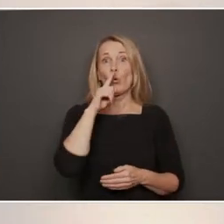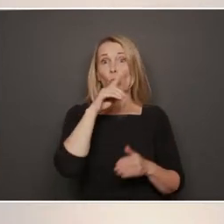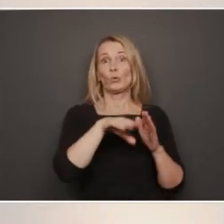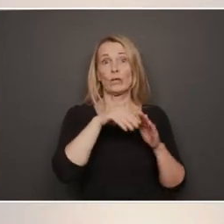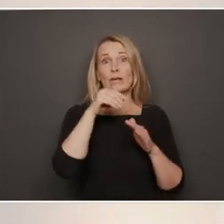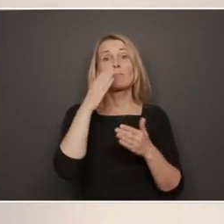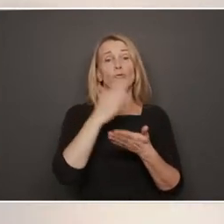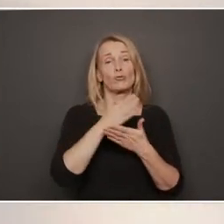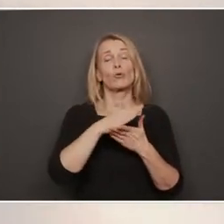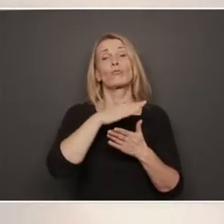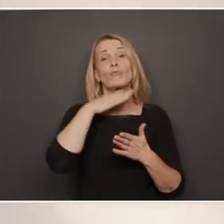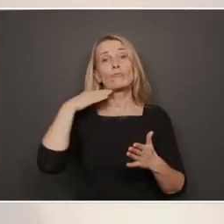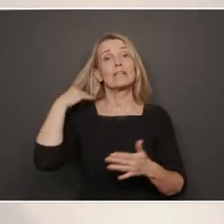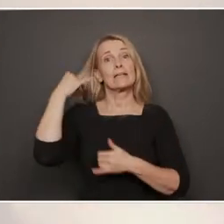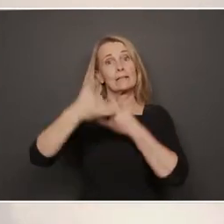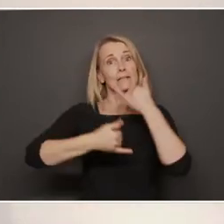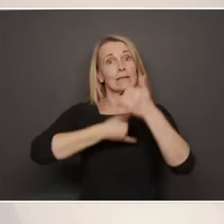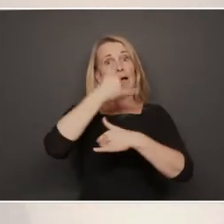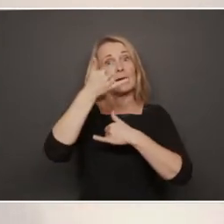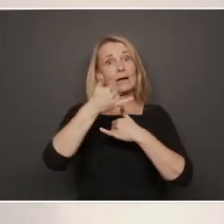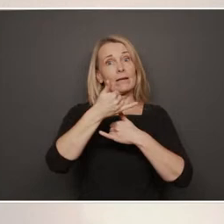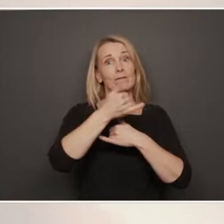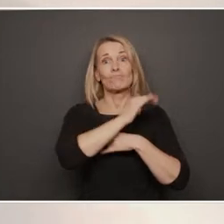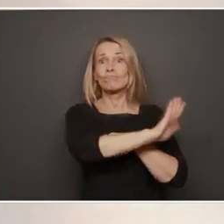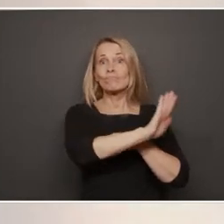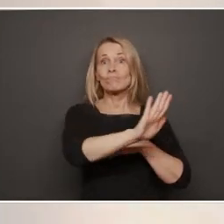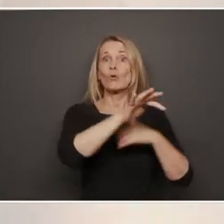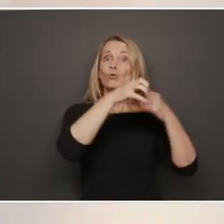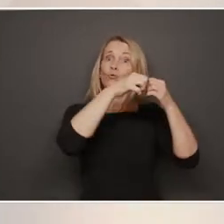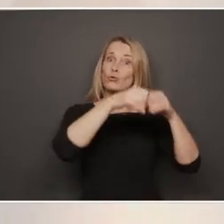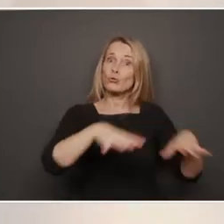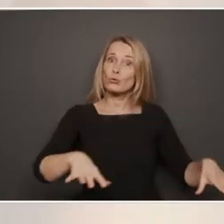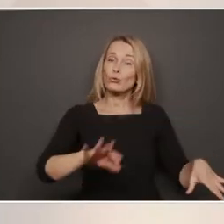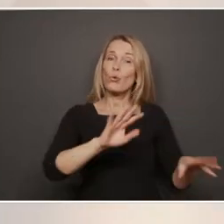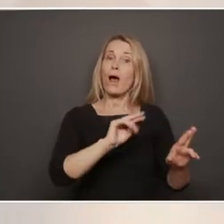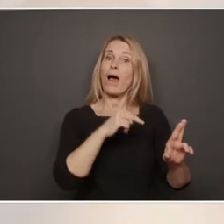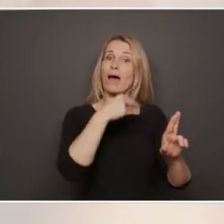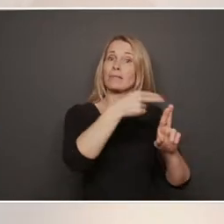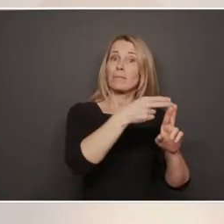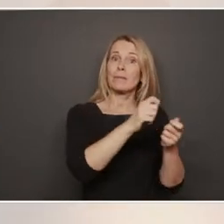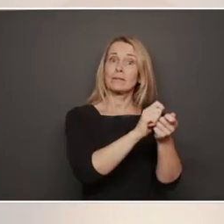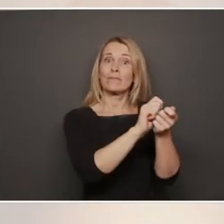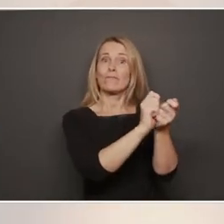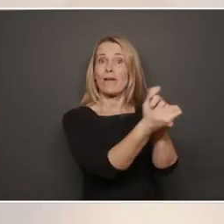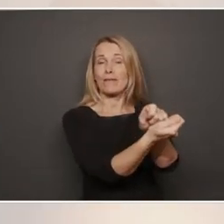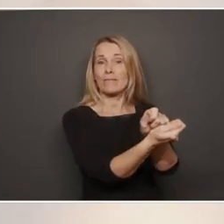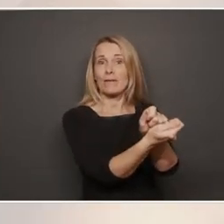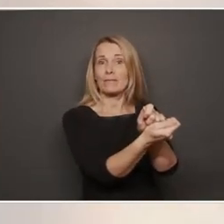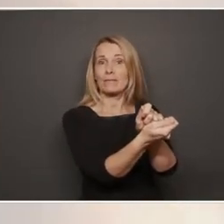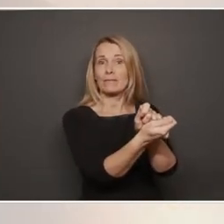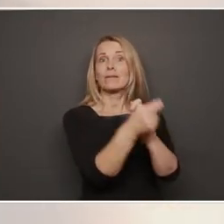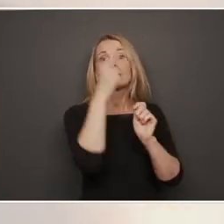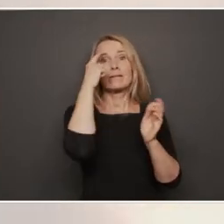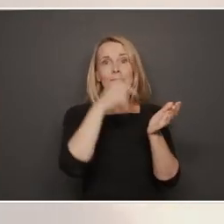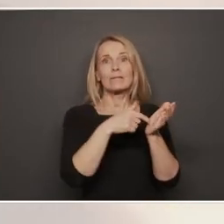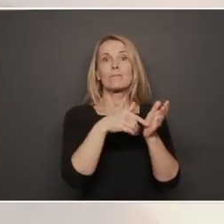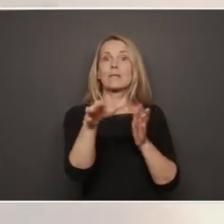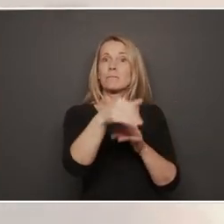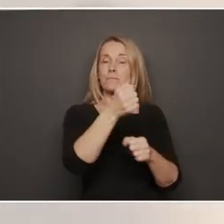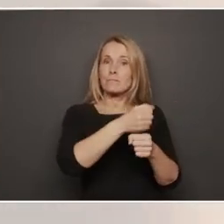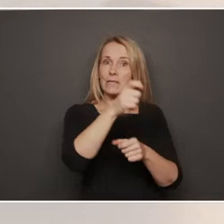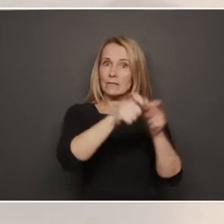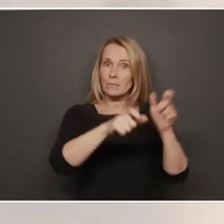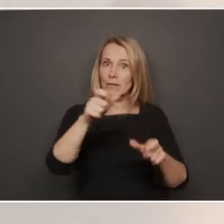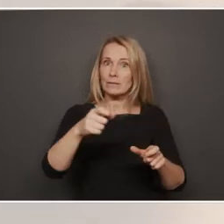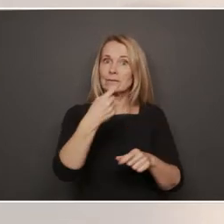viele Jahre ihre Strukturen so verändert und angepasst, dass Mitarbeitende mit